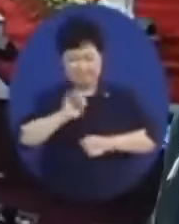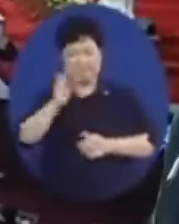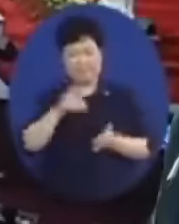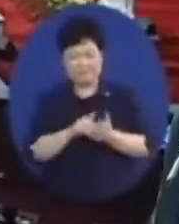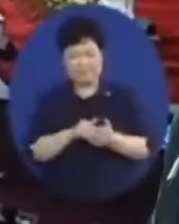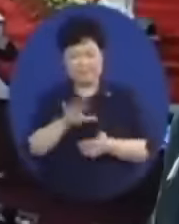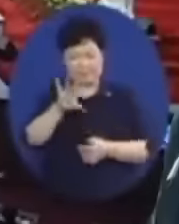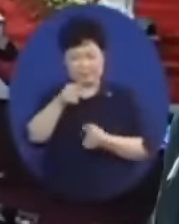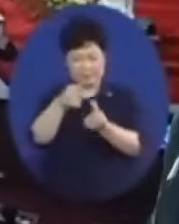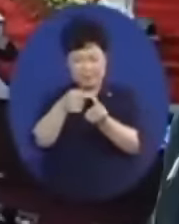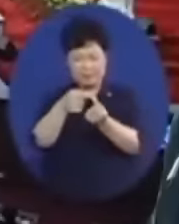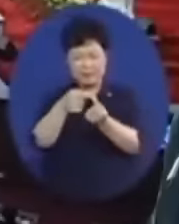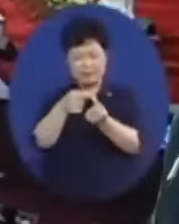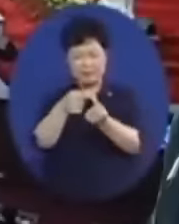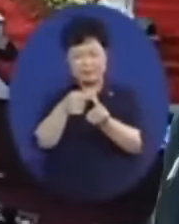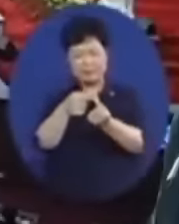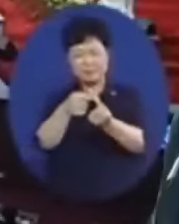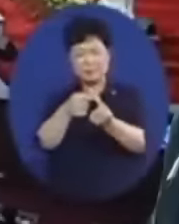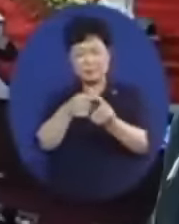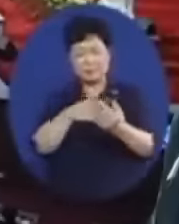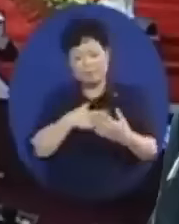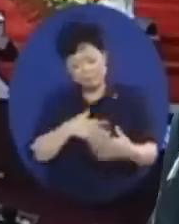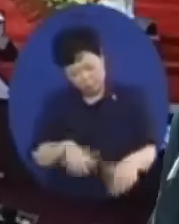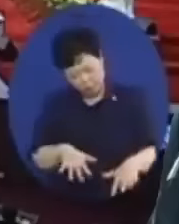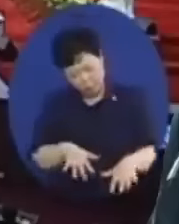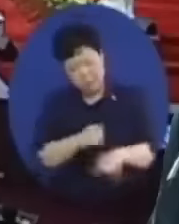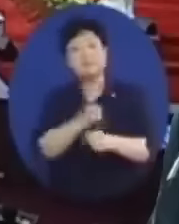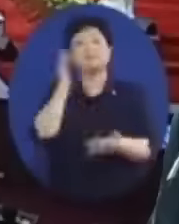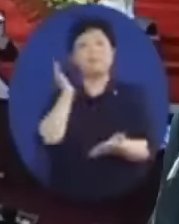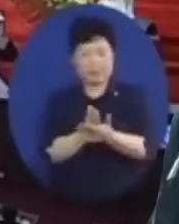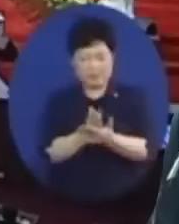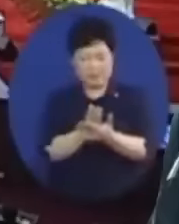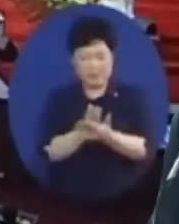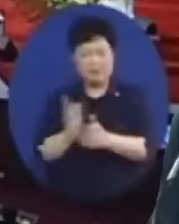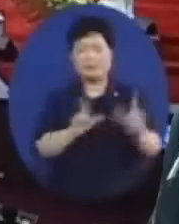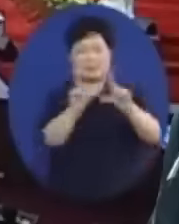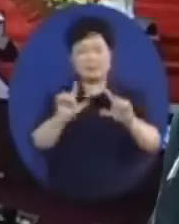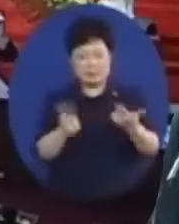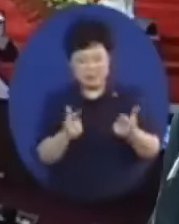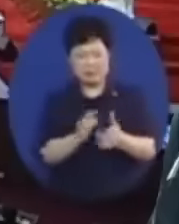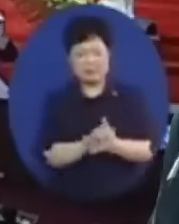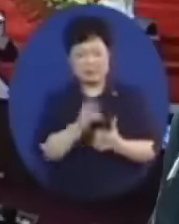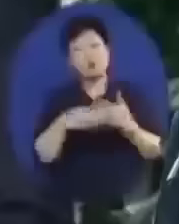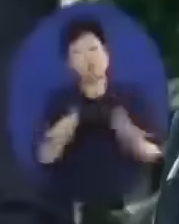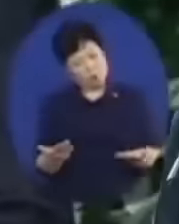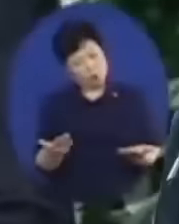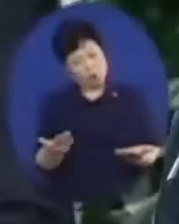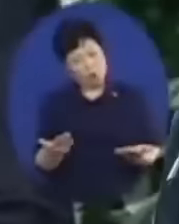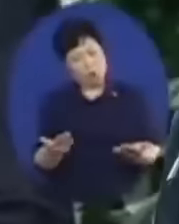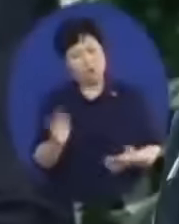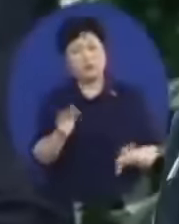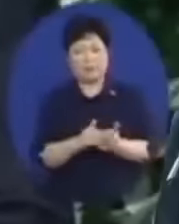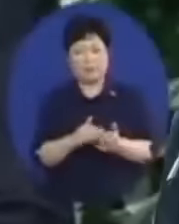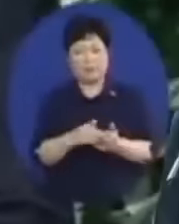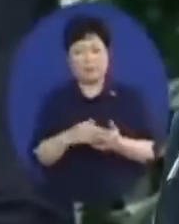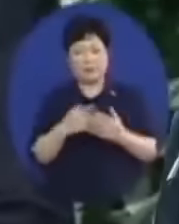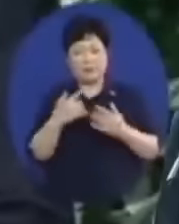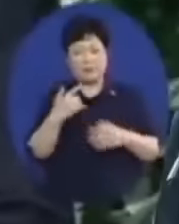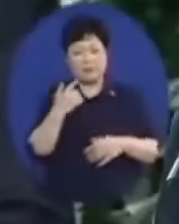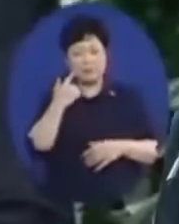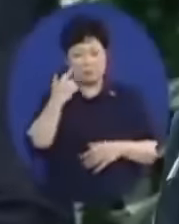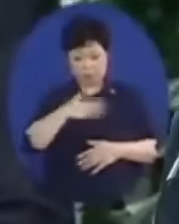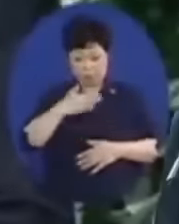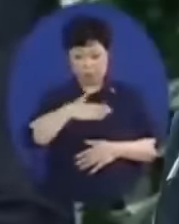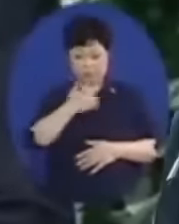첫째, 피곤하게 살지 않을 것. 너무 피곤하면 쉬어야 돼요. 제가 늘 오늘날